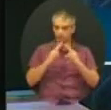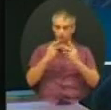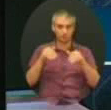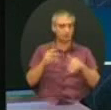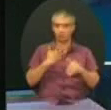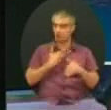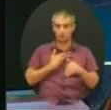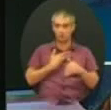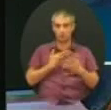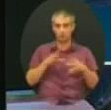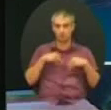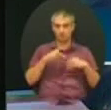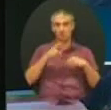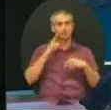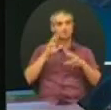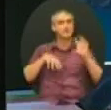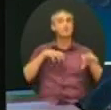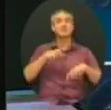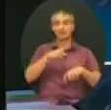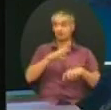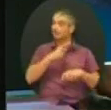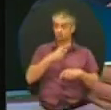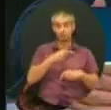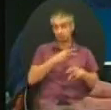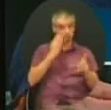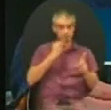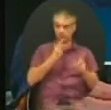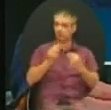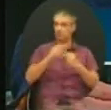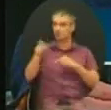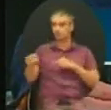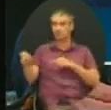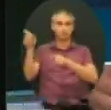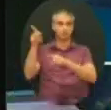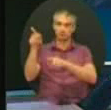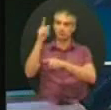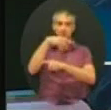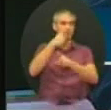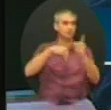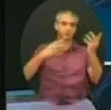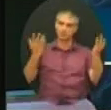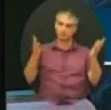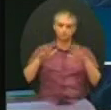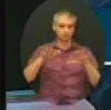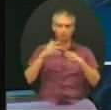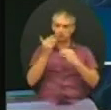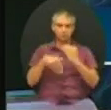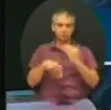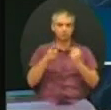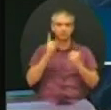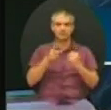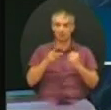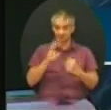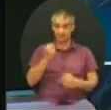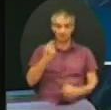שלא מקבלות את העניין, הפנטרים, ואם ירצו את הפנטרים יקומו הריות ואחר כך הפילים. הממשלה בסוף תצטרך